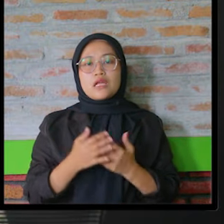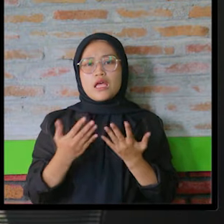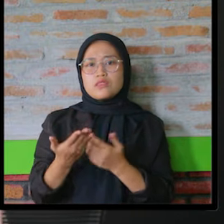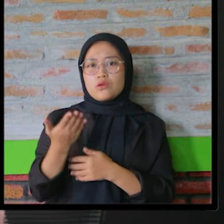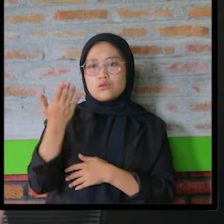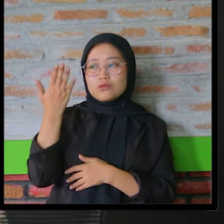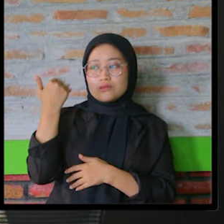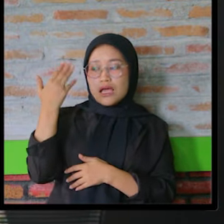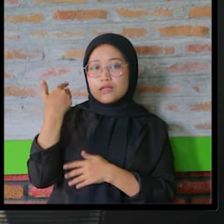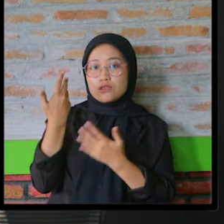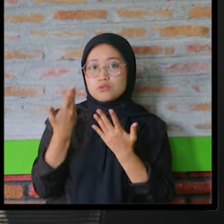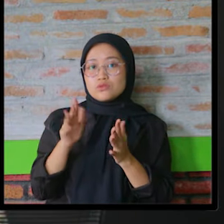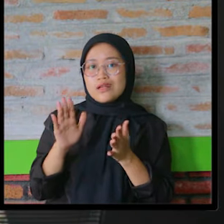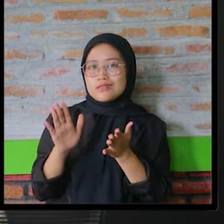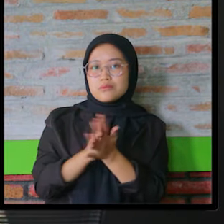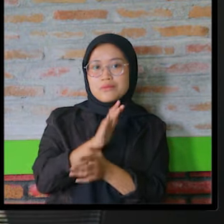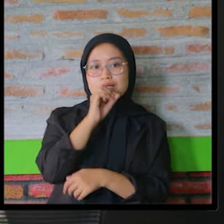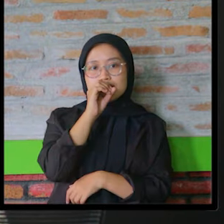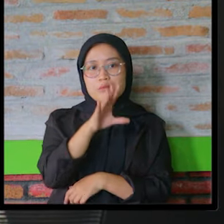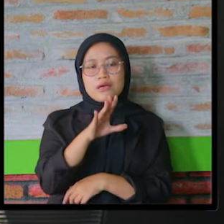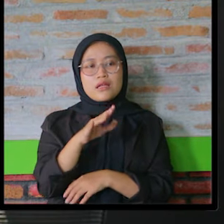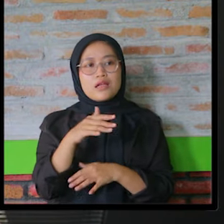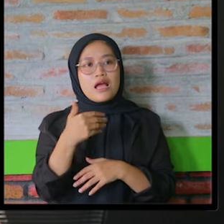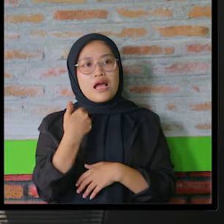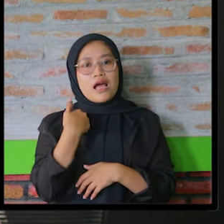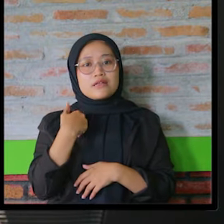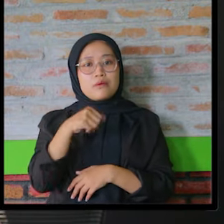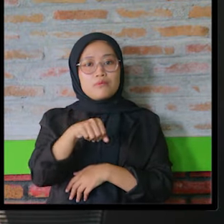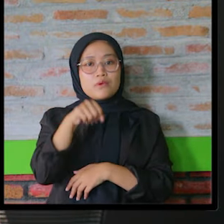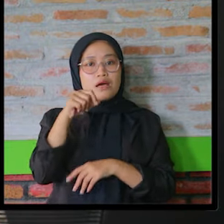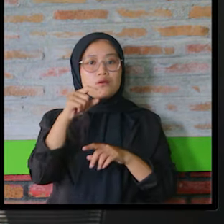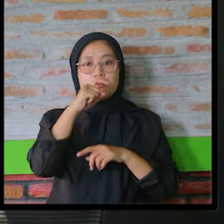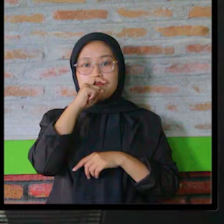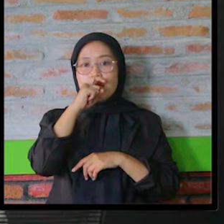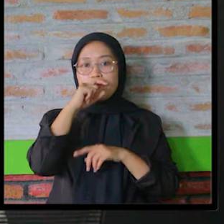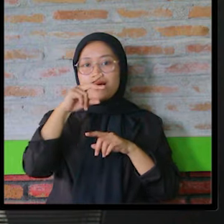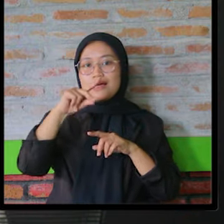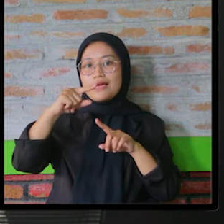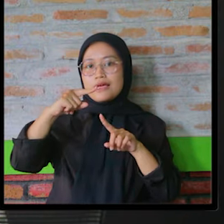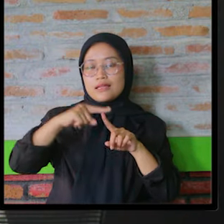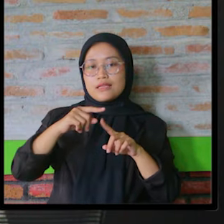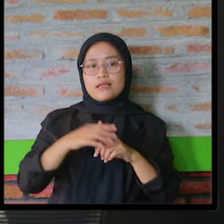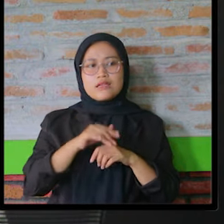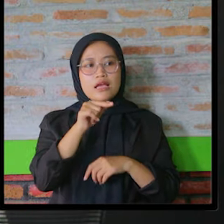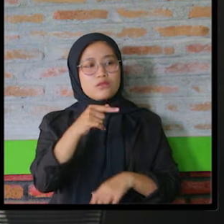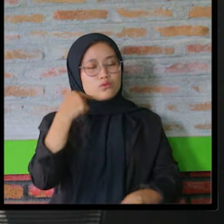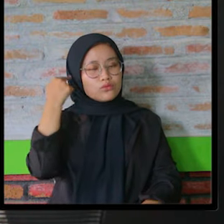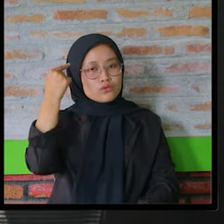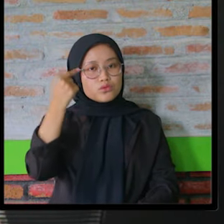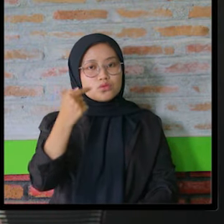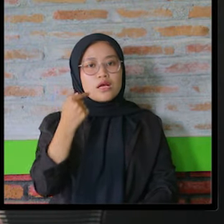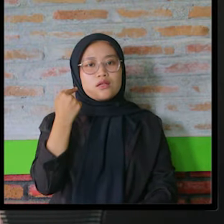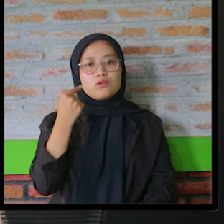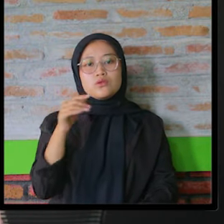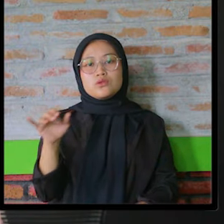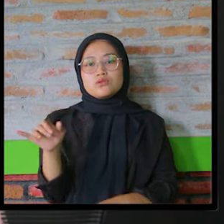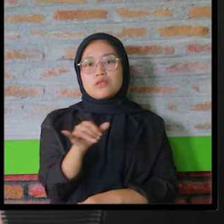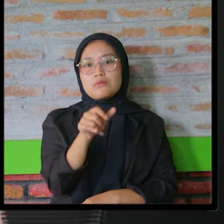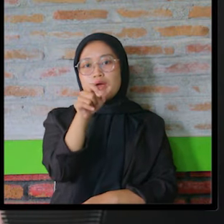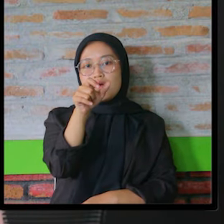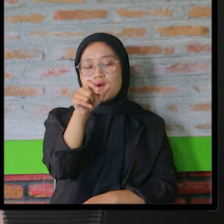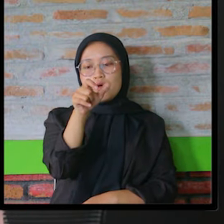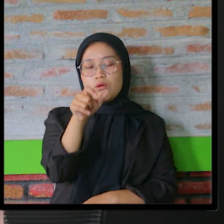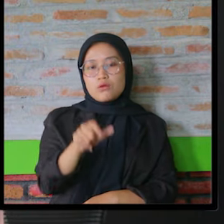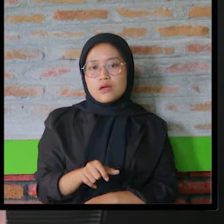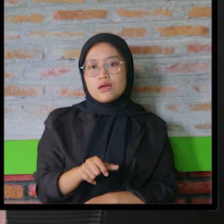pernah ada yang pelaku adalah Pak RT gitu ya Bu ya Nah itu seringkali ee oleh apa pihak misalnya